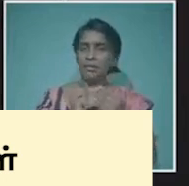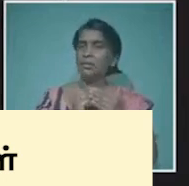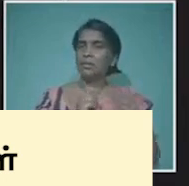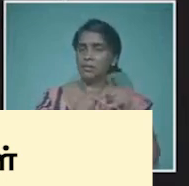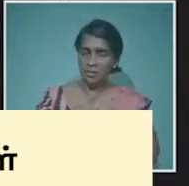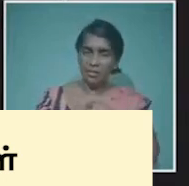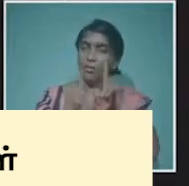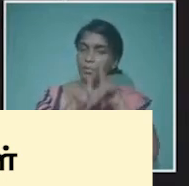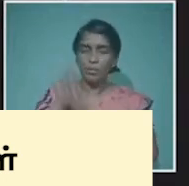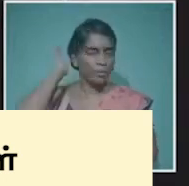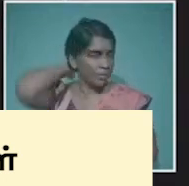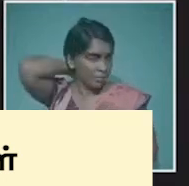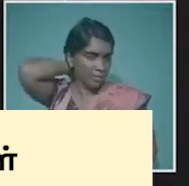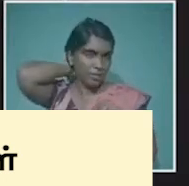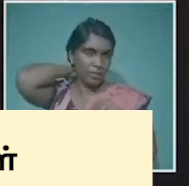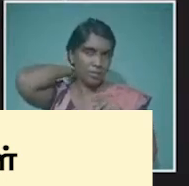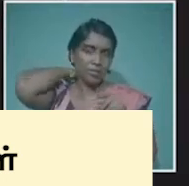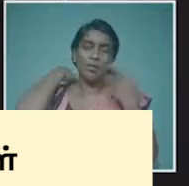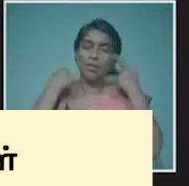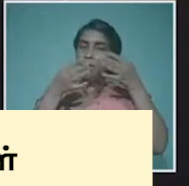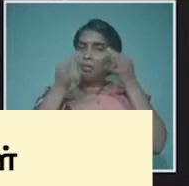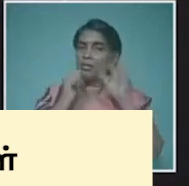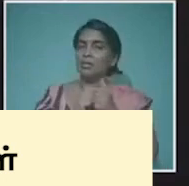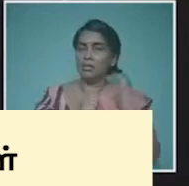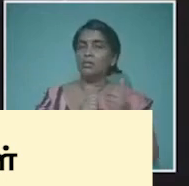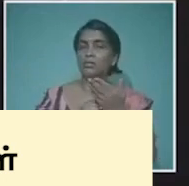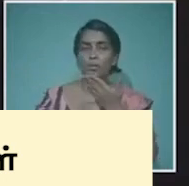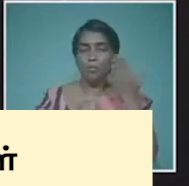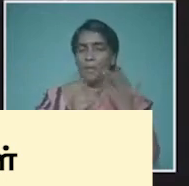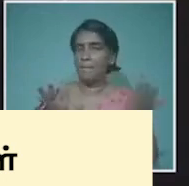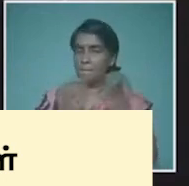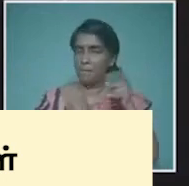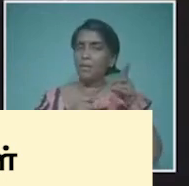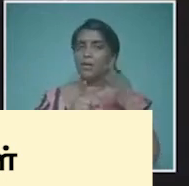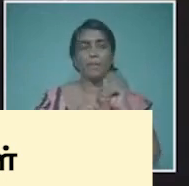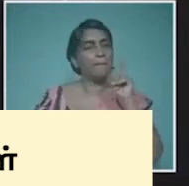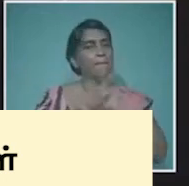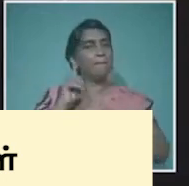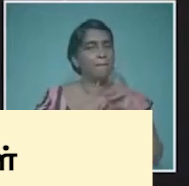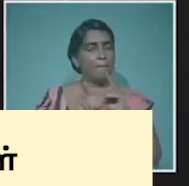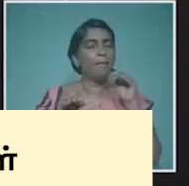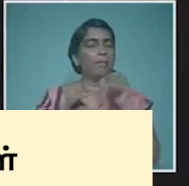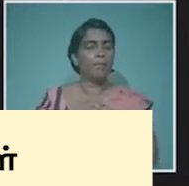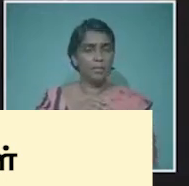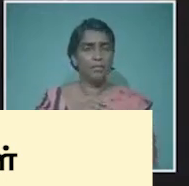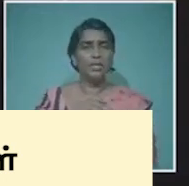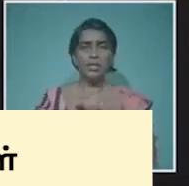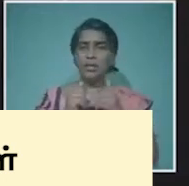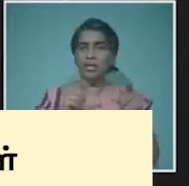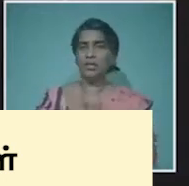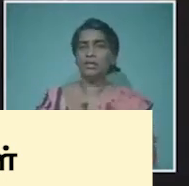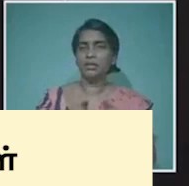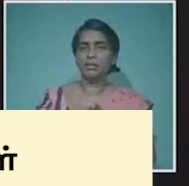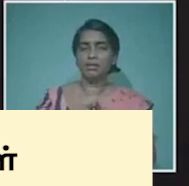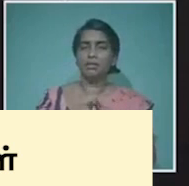இருப்பது என்பது வேதனைக்குரிய ஒரு விடயம். இந்த பாராளுமன்றம் என்பது சட்டத்தை ஆக்குகின்ற சபை என்பது உயர் மதிப்பு மிக்க சபையாக இருக்க வேண்டுமாக இருந்தால் இங்கு